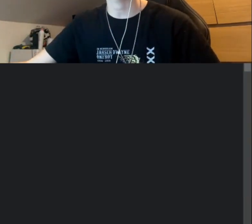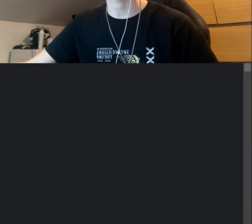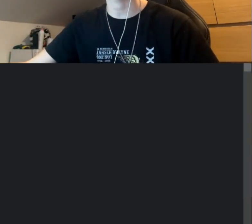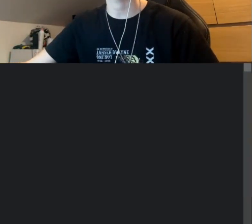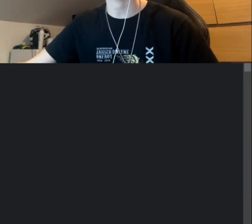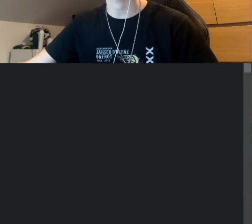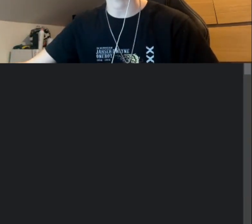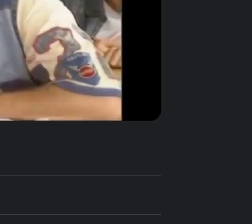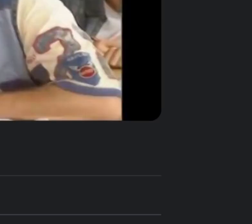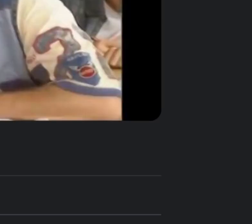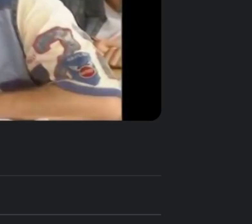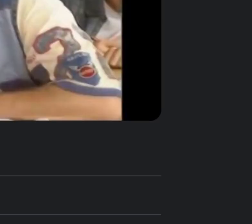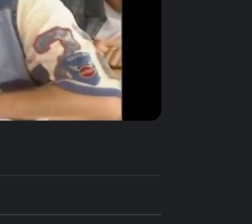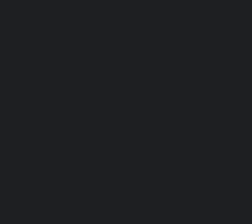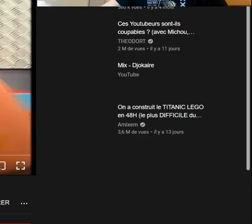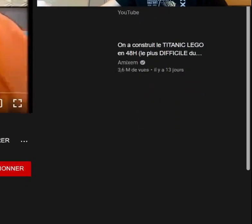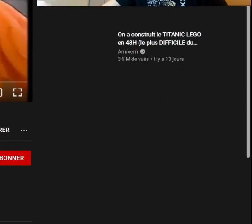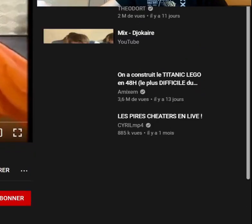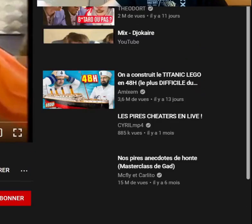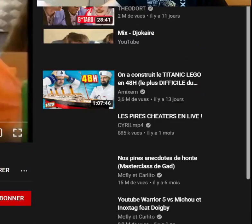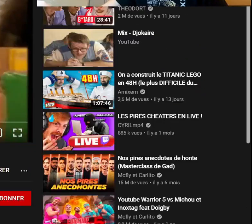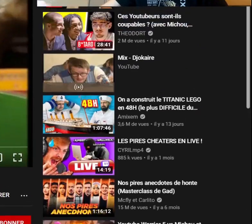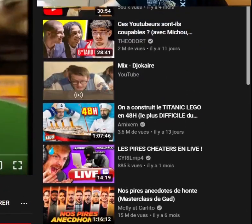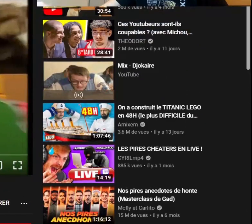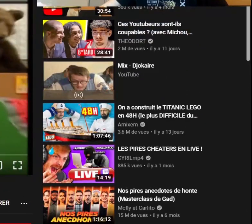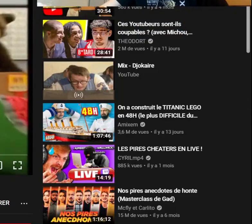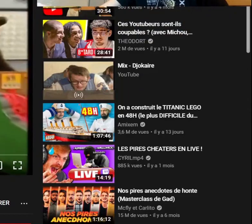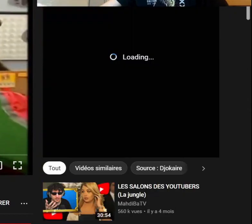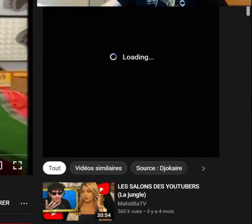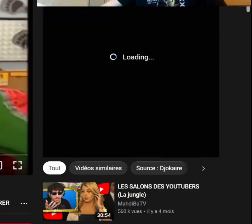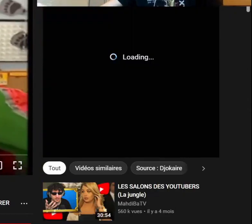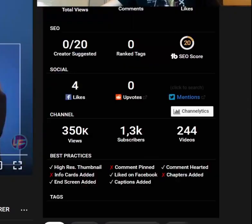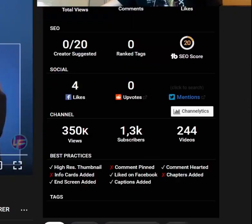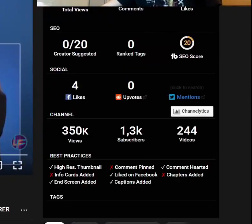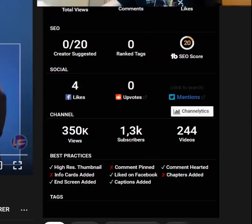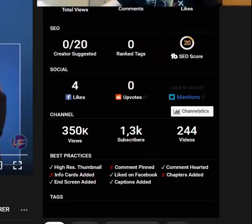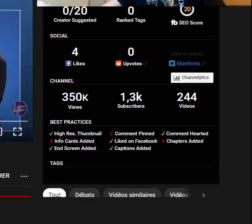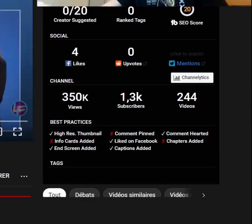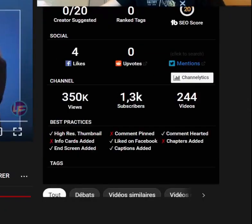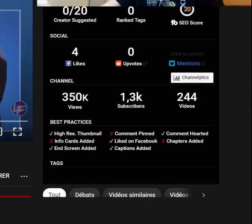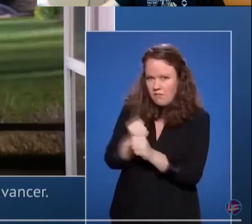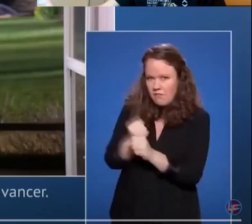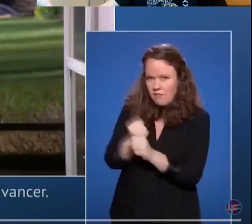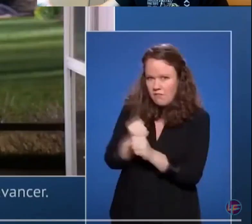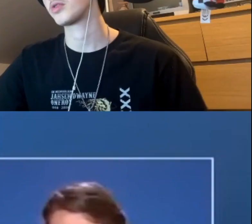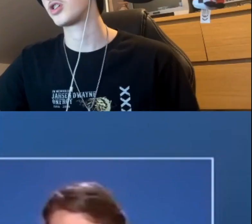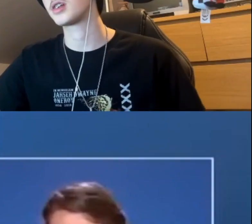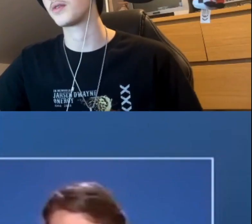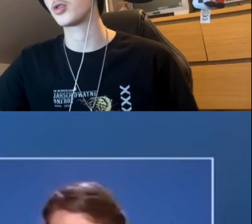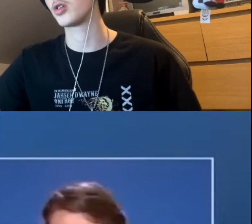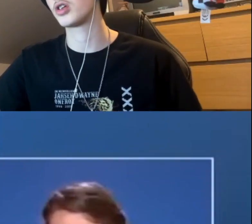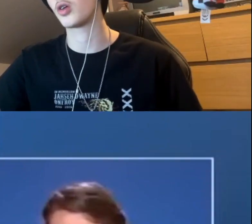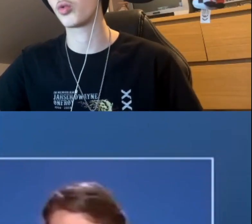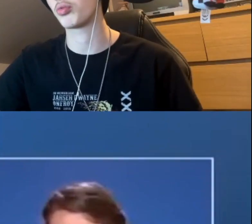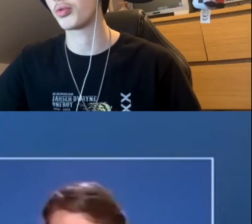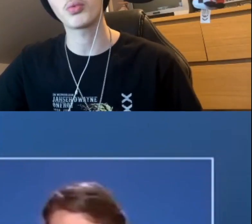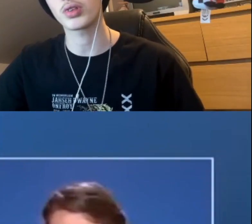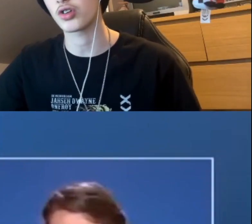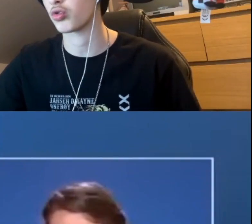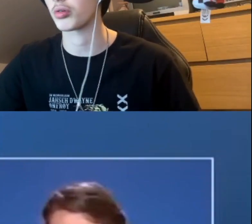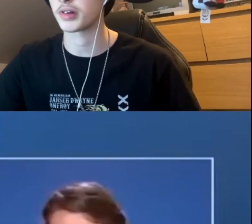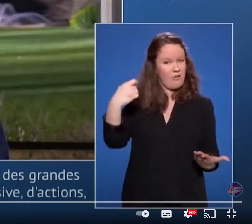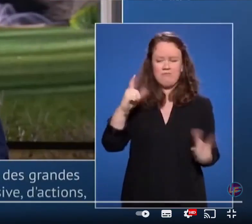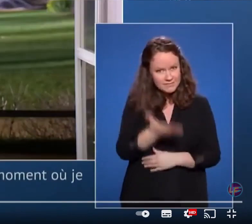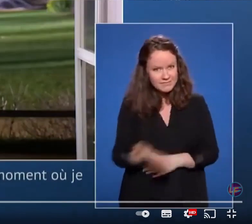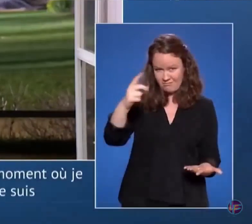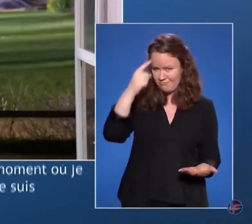hoops Mais qu'est ce que ça veut dire C'est lui qui l'a fait Eh oui Désolé mais contrairement à Je du tout d'où vient le jage Mais ça vient de les youtube hoops ou